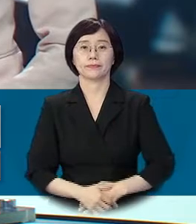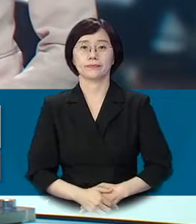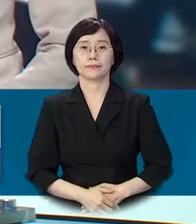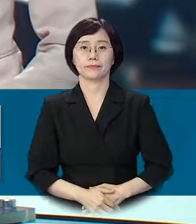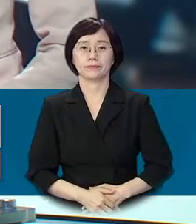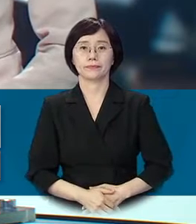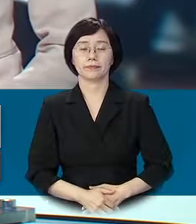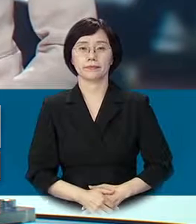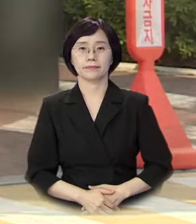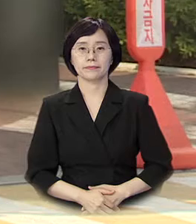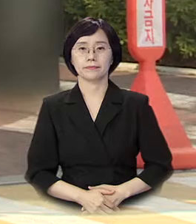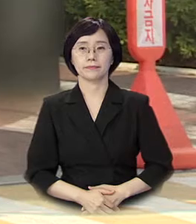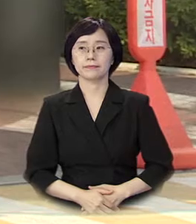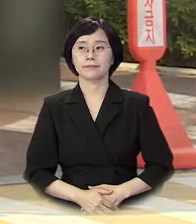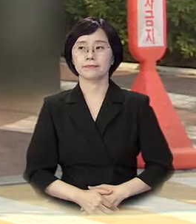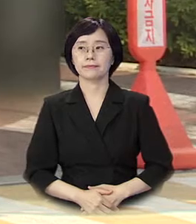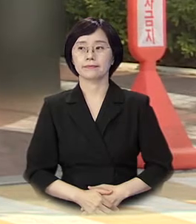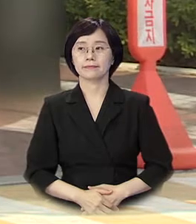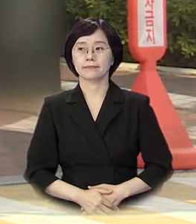입니다